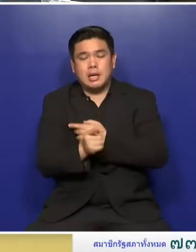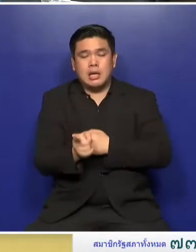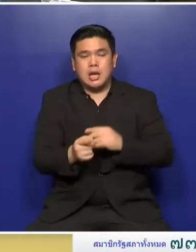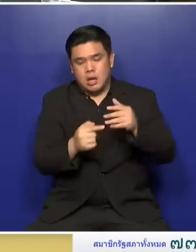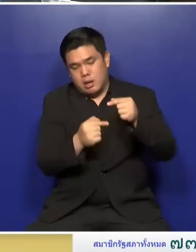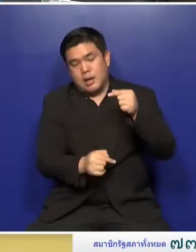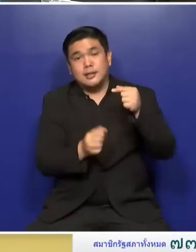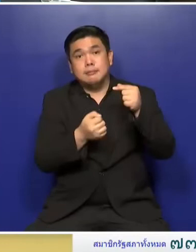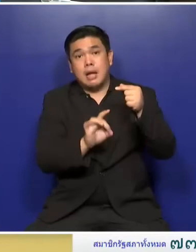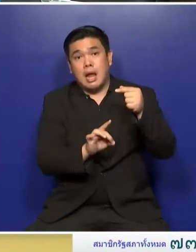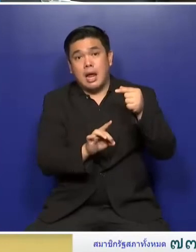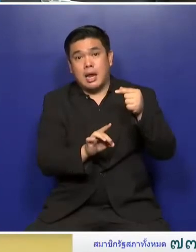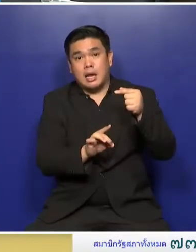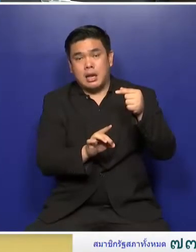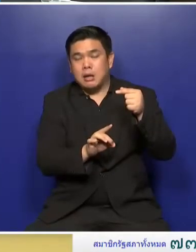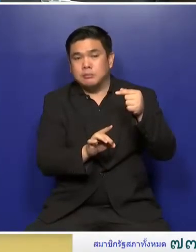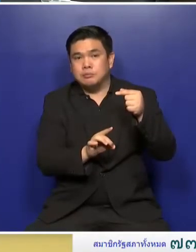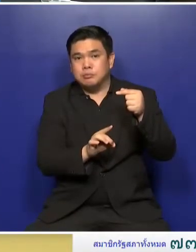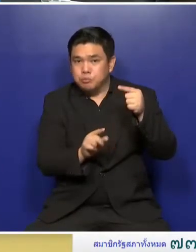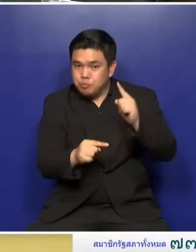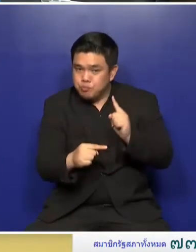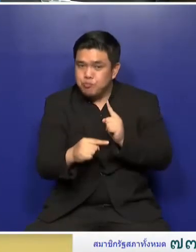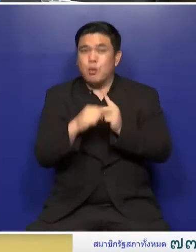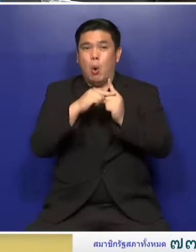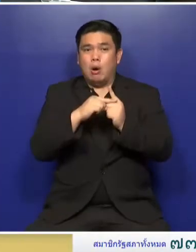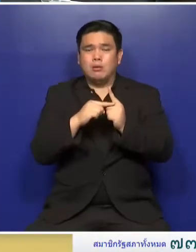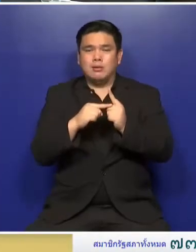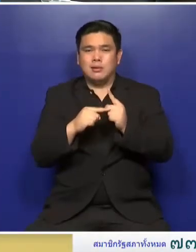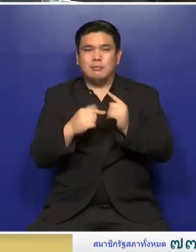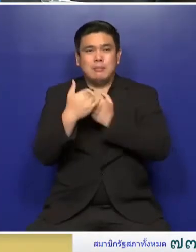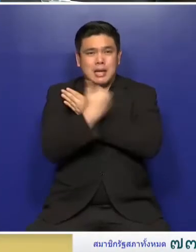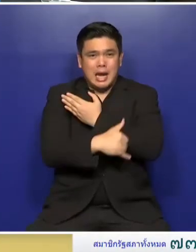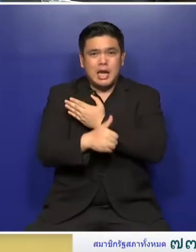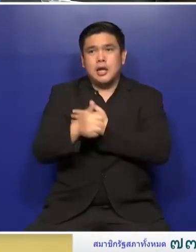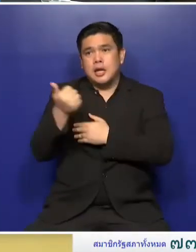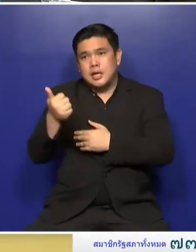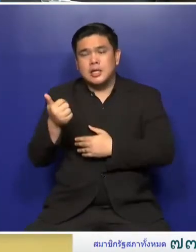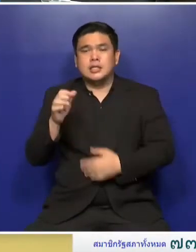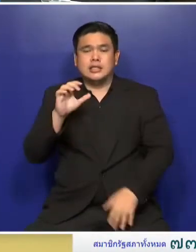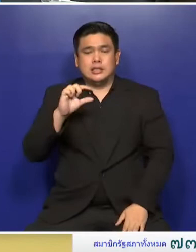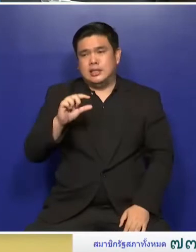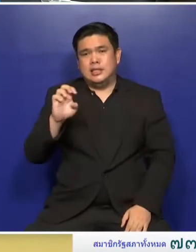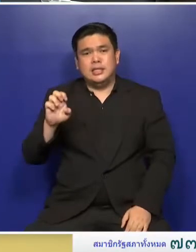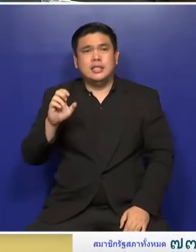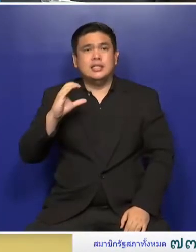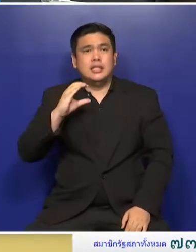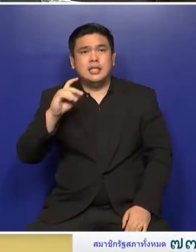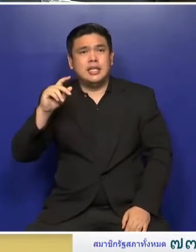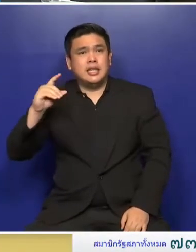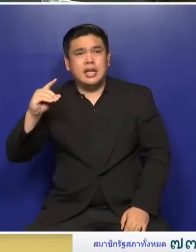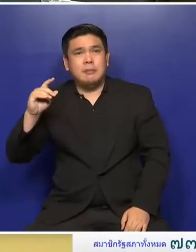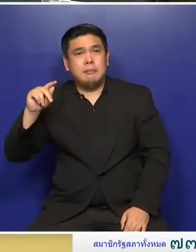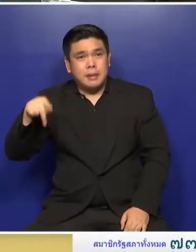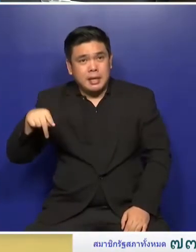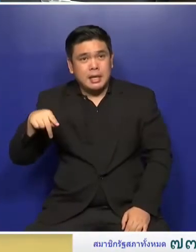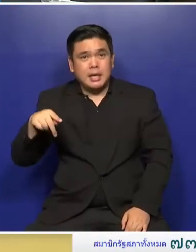แล้วนะครัซึเรามีแ่ 18 ประเทศมัก็จะบวกเพิ่มขไปอีกนะครับEU ก็ดี CPTPP ที่เราเพิงจะเสนอขน้ำตรี